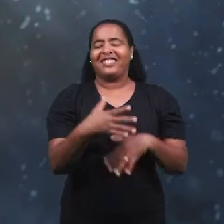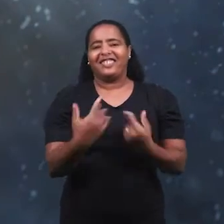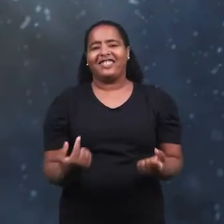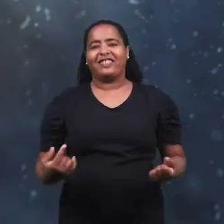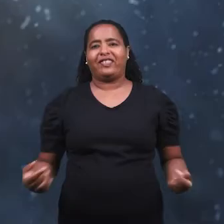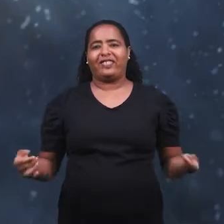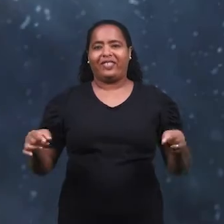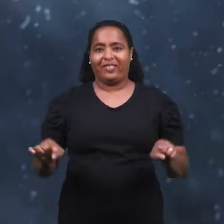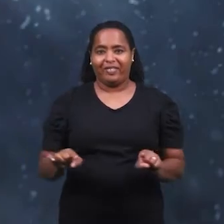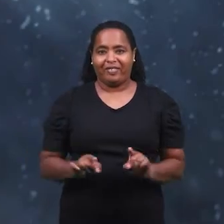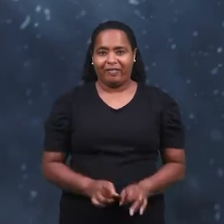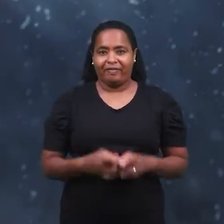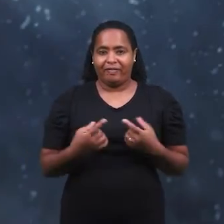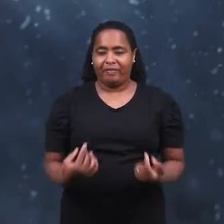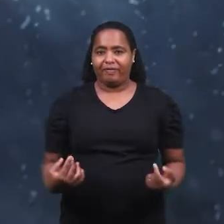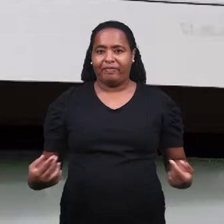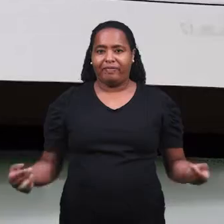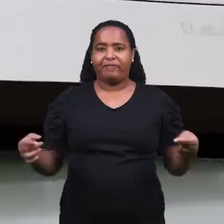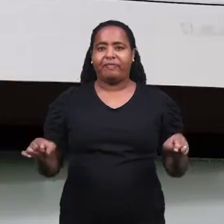победу.